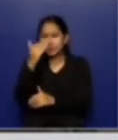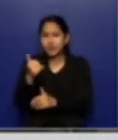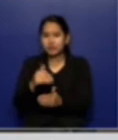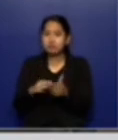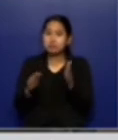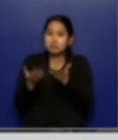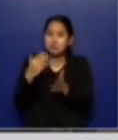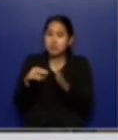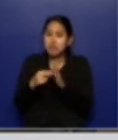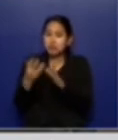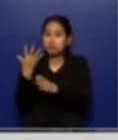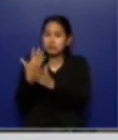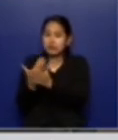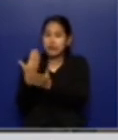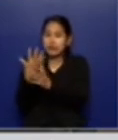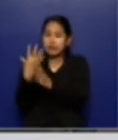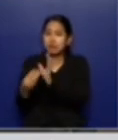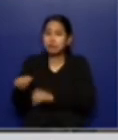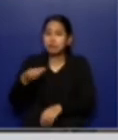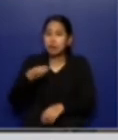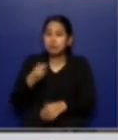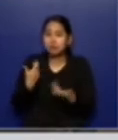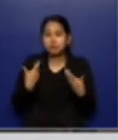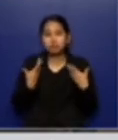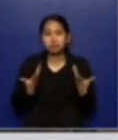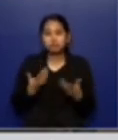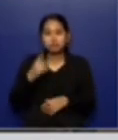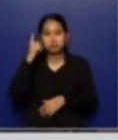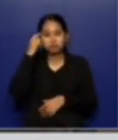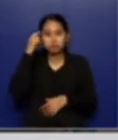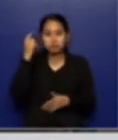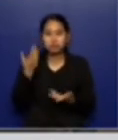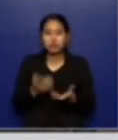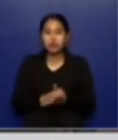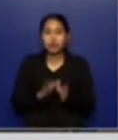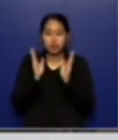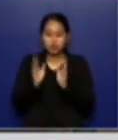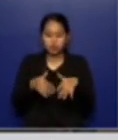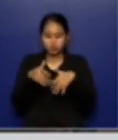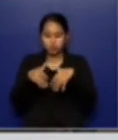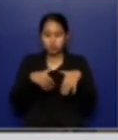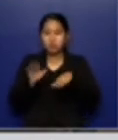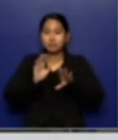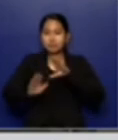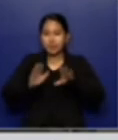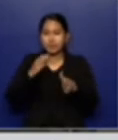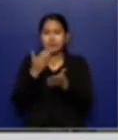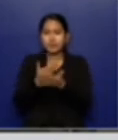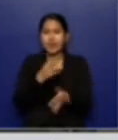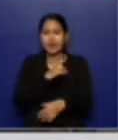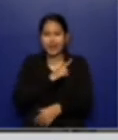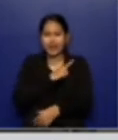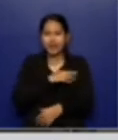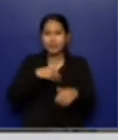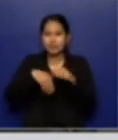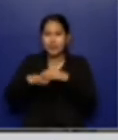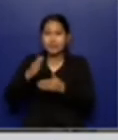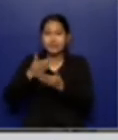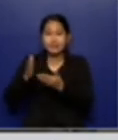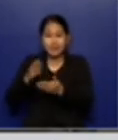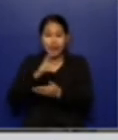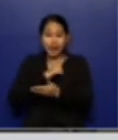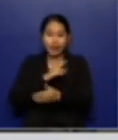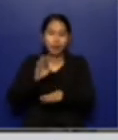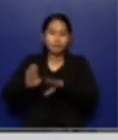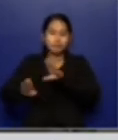วนต่างนะครับในส่วนนี้ชาวบ้านเขาก็ที่จริงเขาเปรียบเทียบราคาเองว่าเขาไปซื้อของเขาจะเทียบ